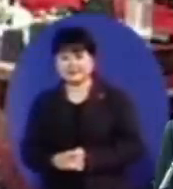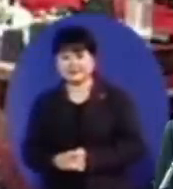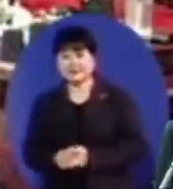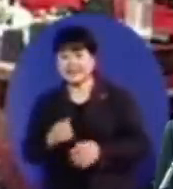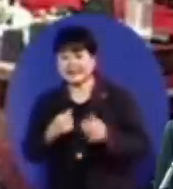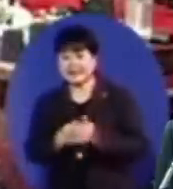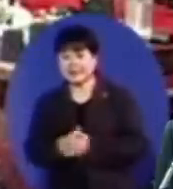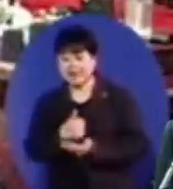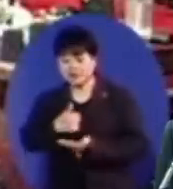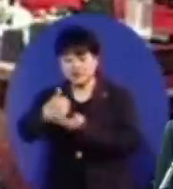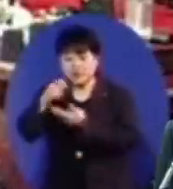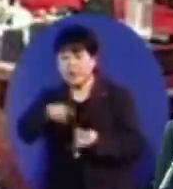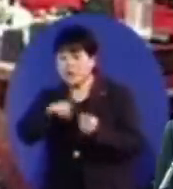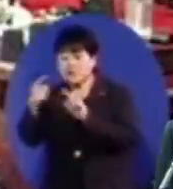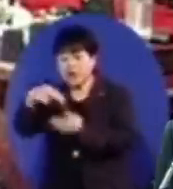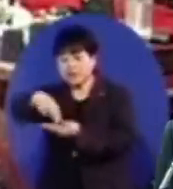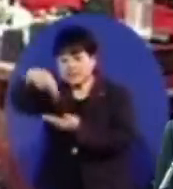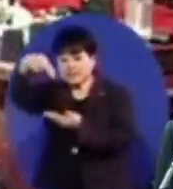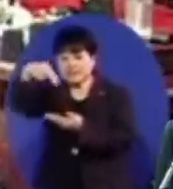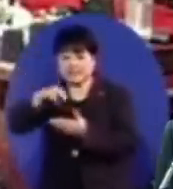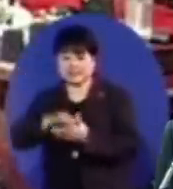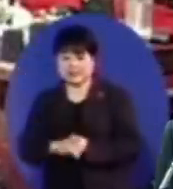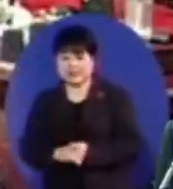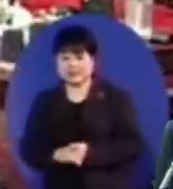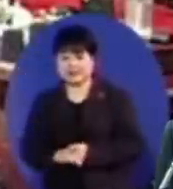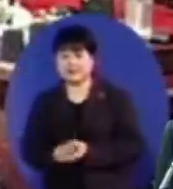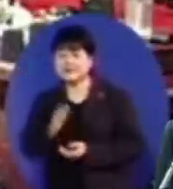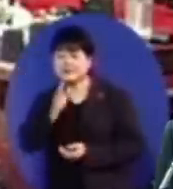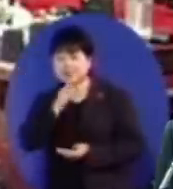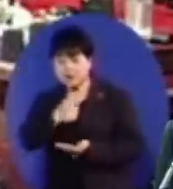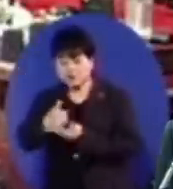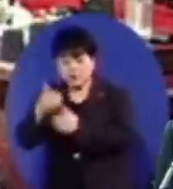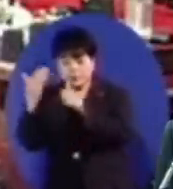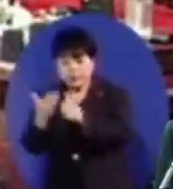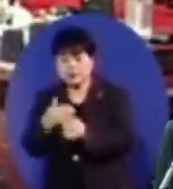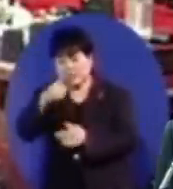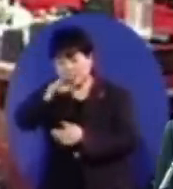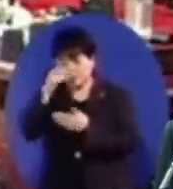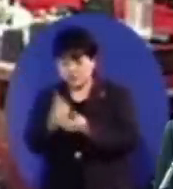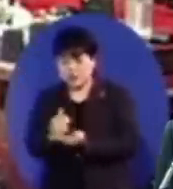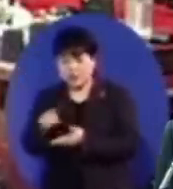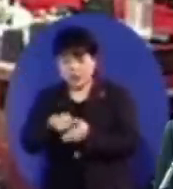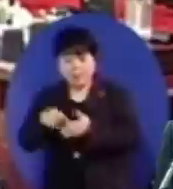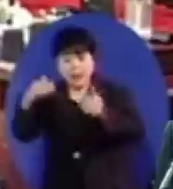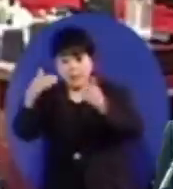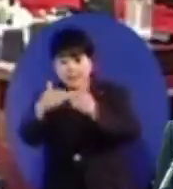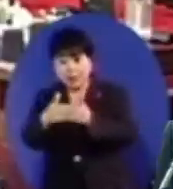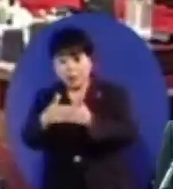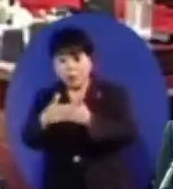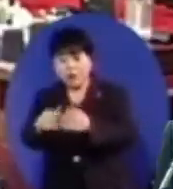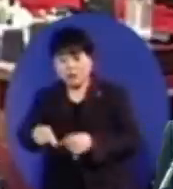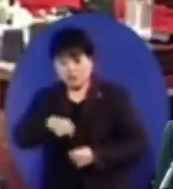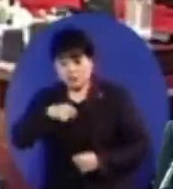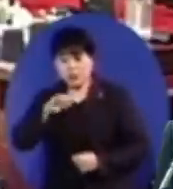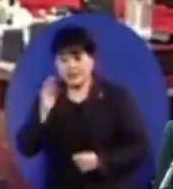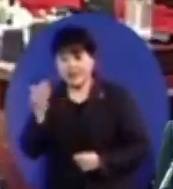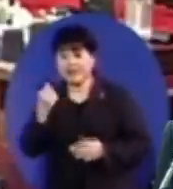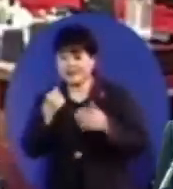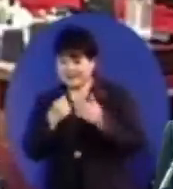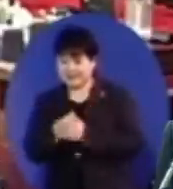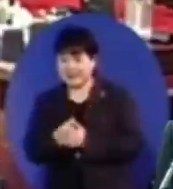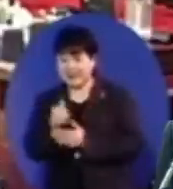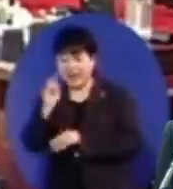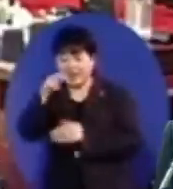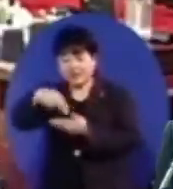그러므로 주님이 부활 승천하신 것은 바로 주께서 우리의 죄를 다 청산하시고 의롭게 되었기 때문에